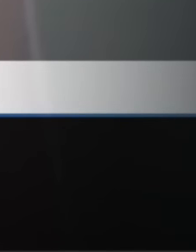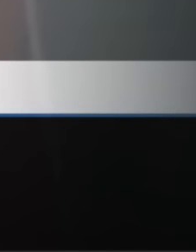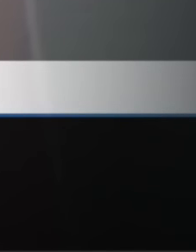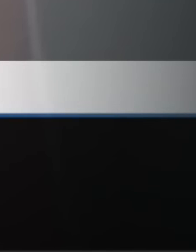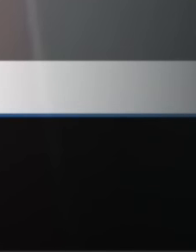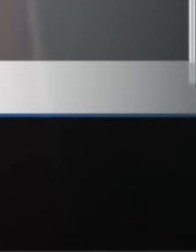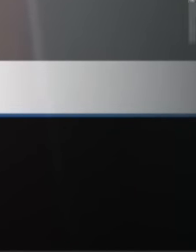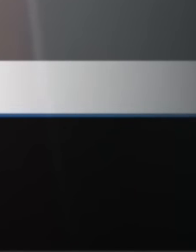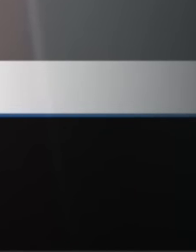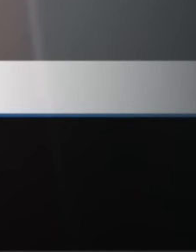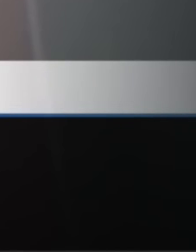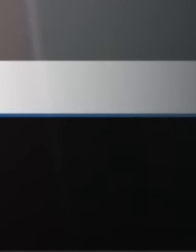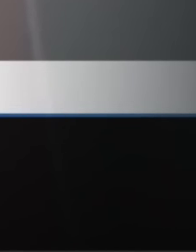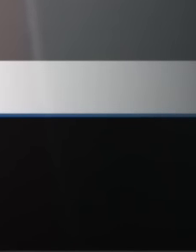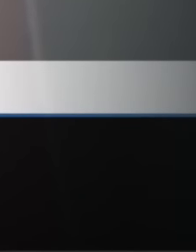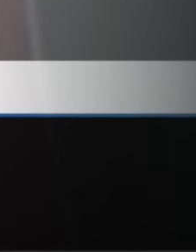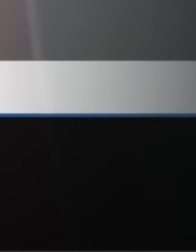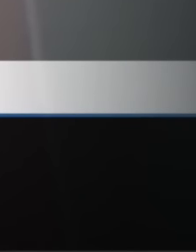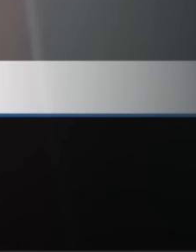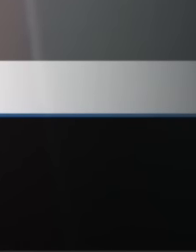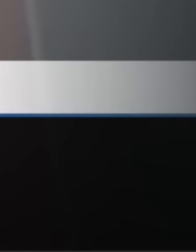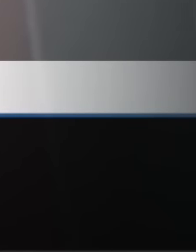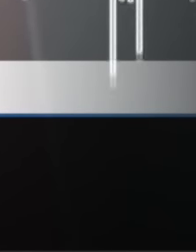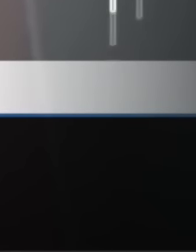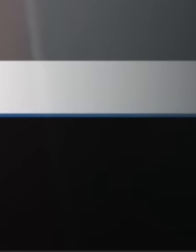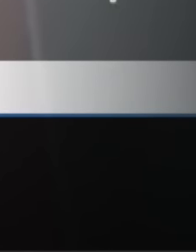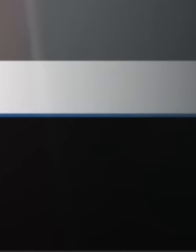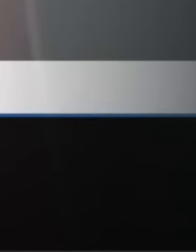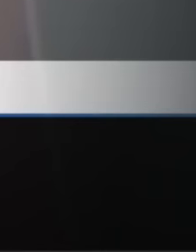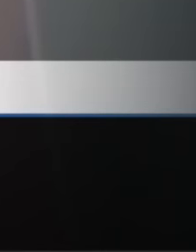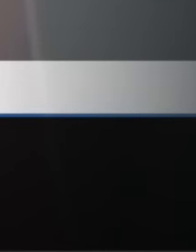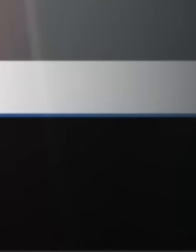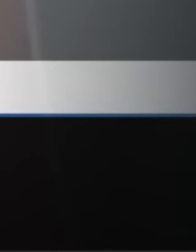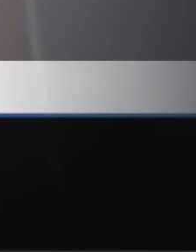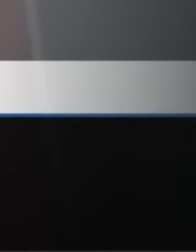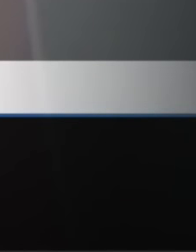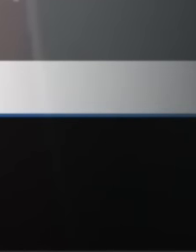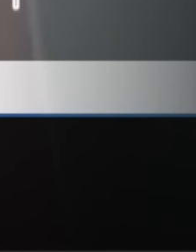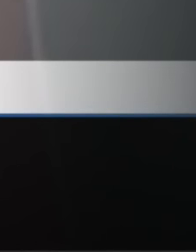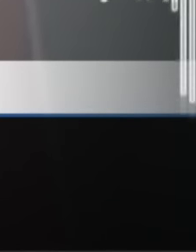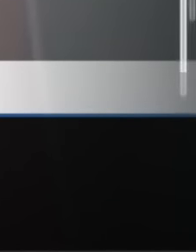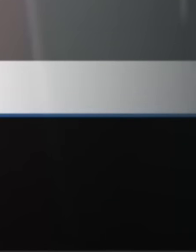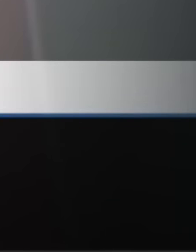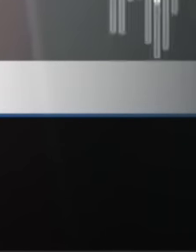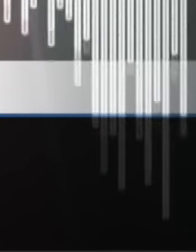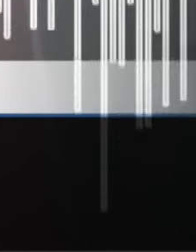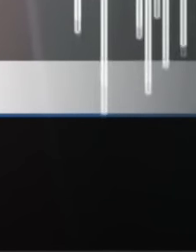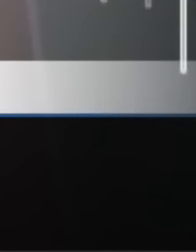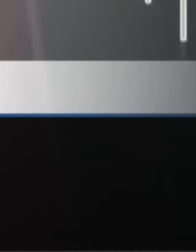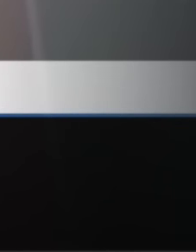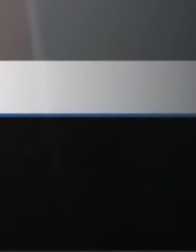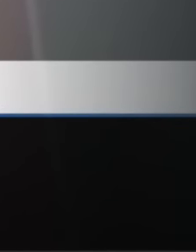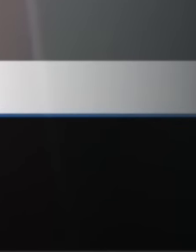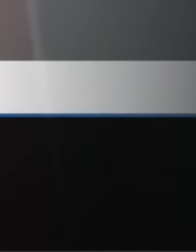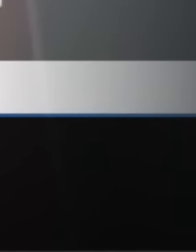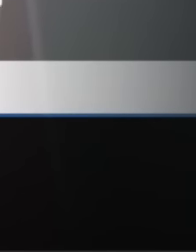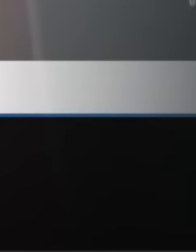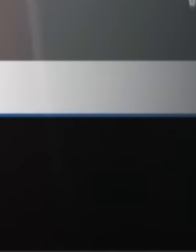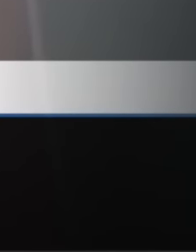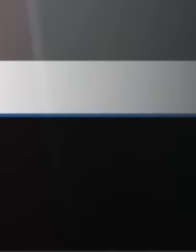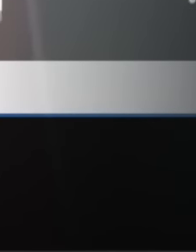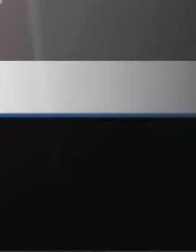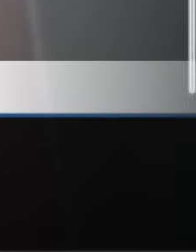자꾸 뭐 먹을지 메뉴 대안을 내놔라고 주 주장하는 거과 같습니다 왜냐하면 예 당론은 특검은